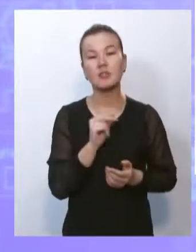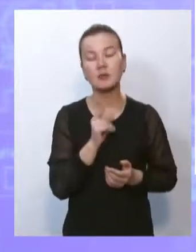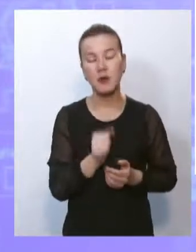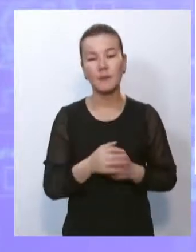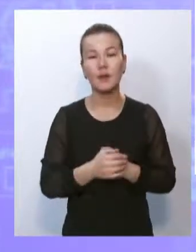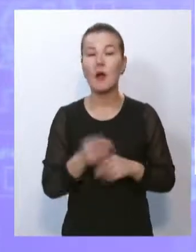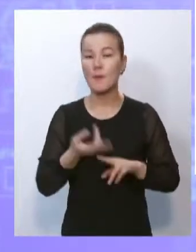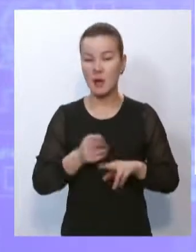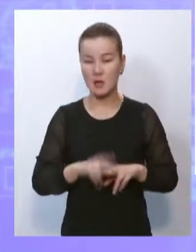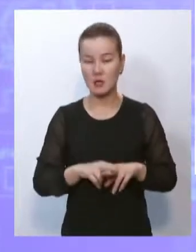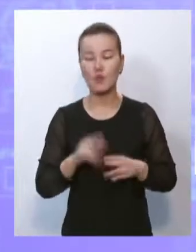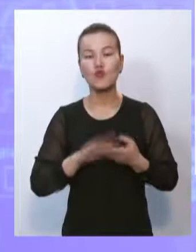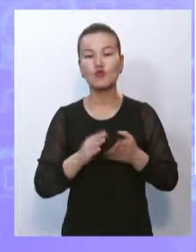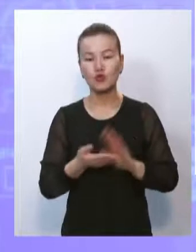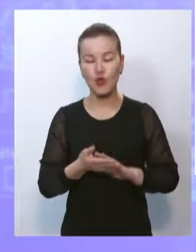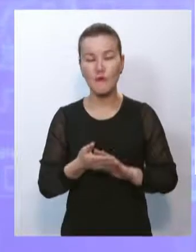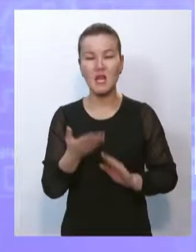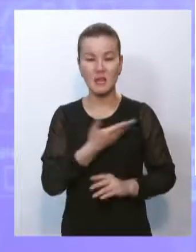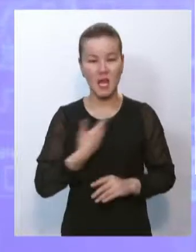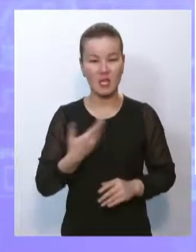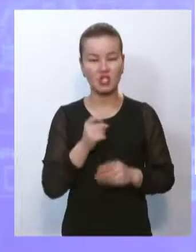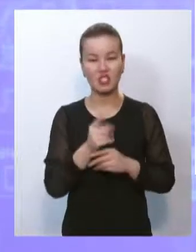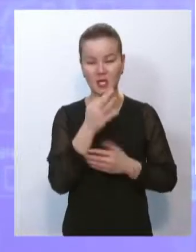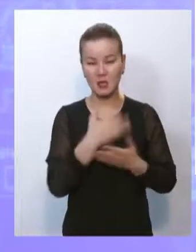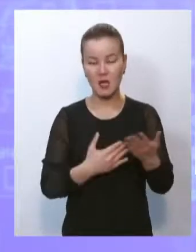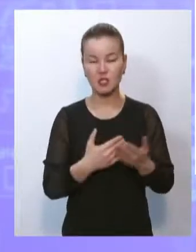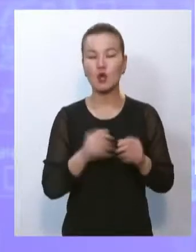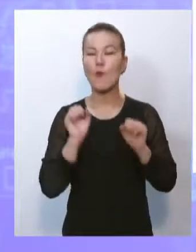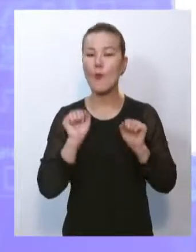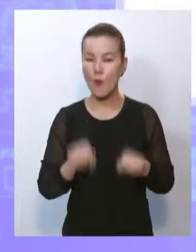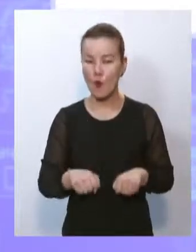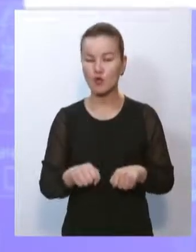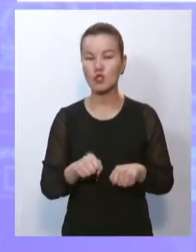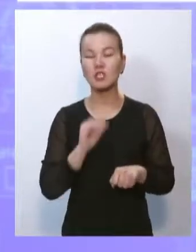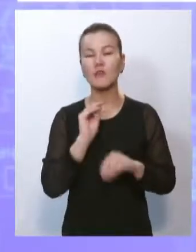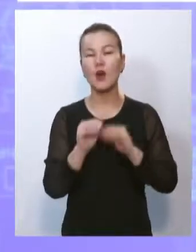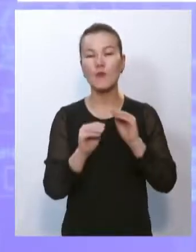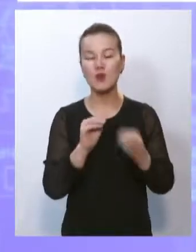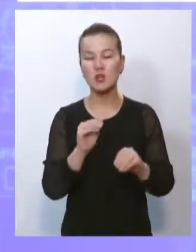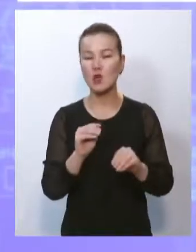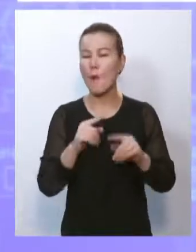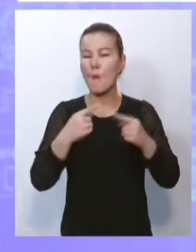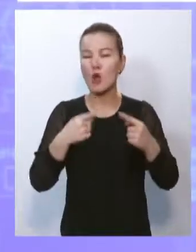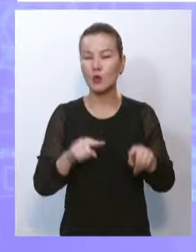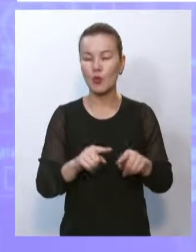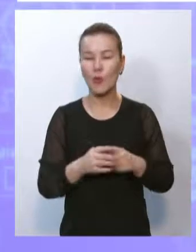поэтому условия нашей задачи можно сформулировать по-другому